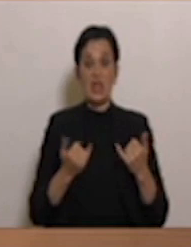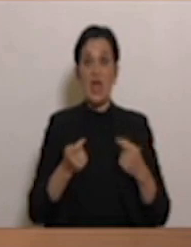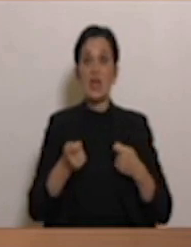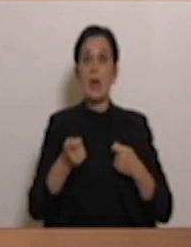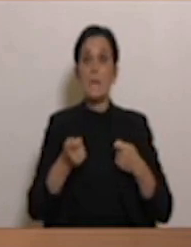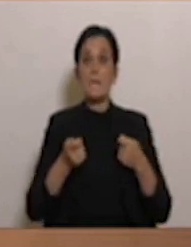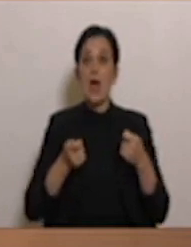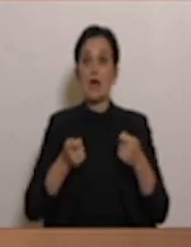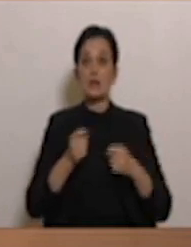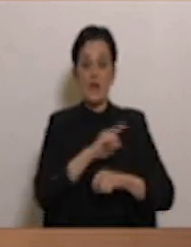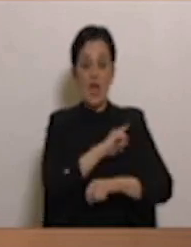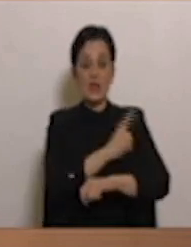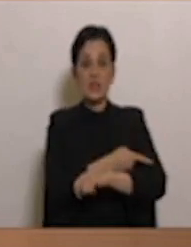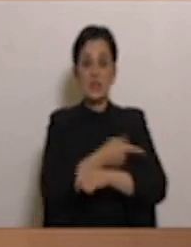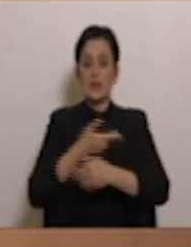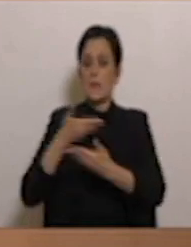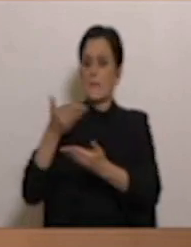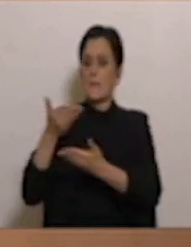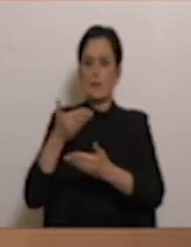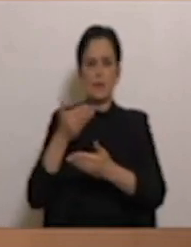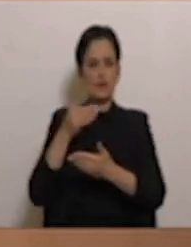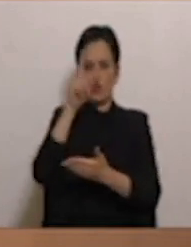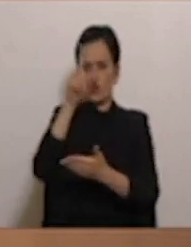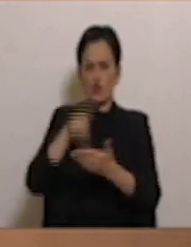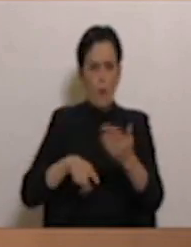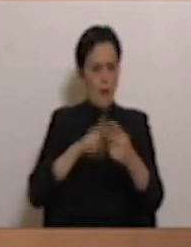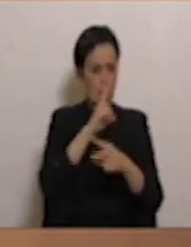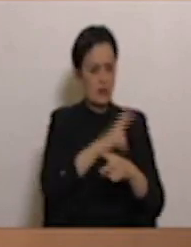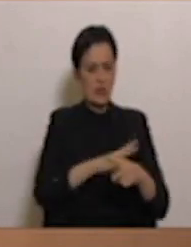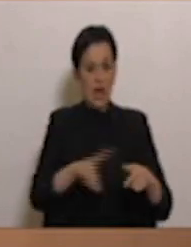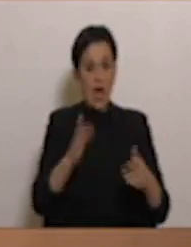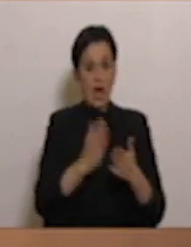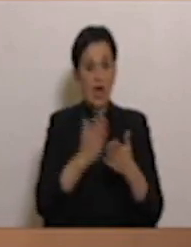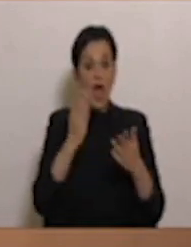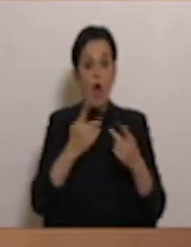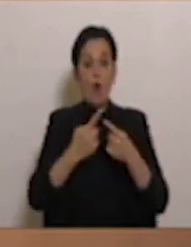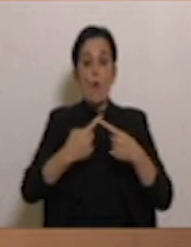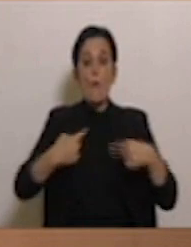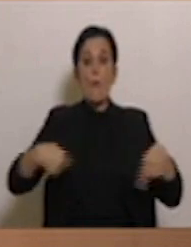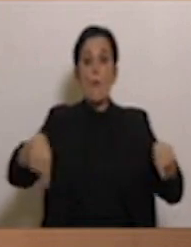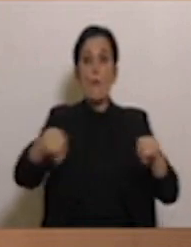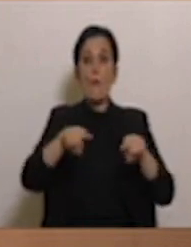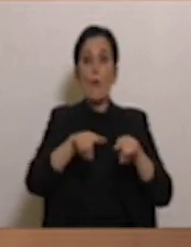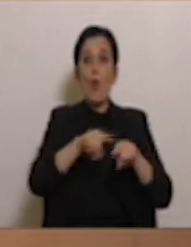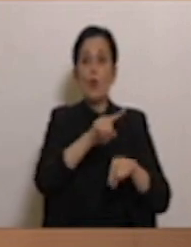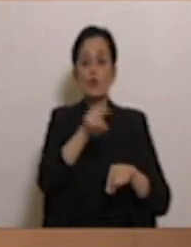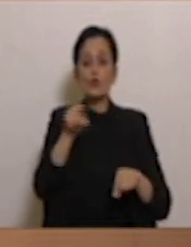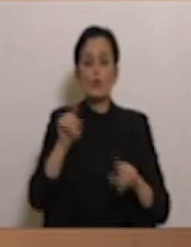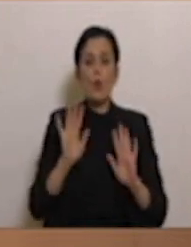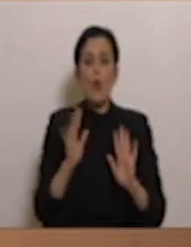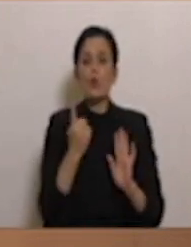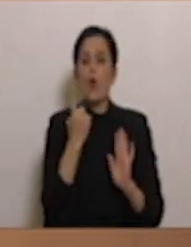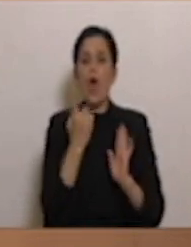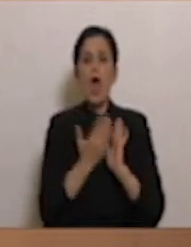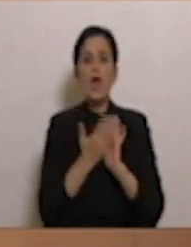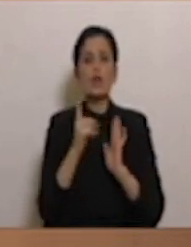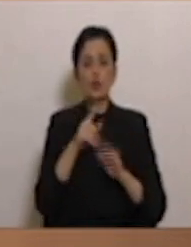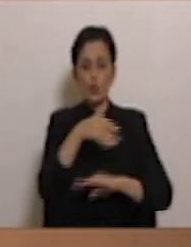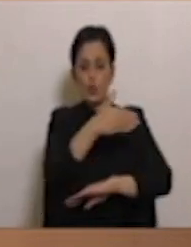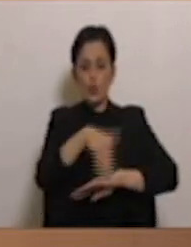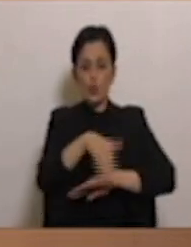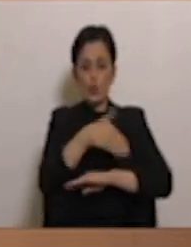მიმართ დაკარგულია სრულად ნდობა და მოსახლეობას ერთი რამ დარჩენია მხოლოდ, რომ გამოვიდეს